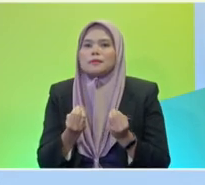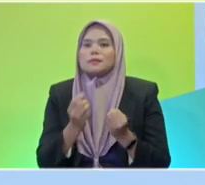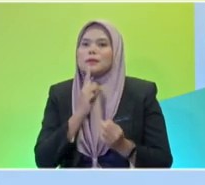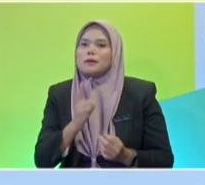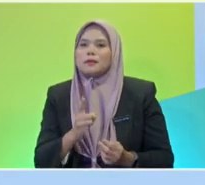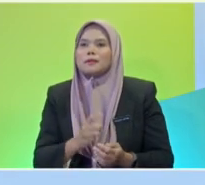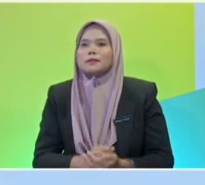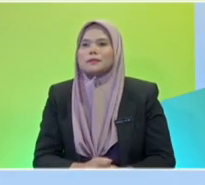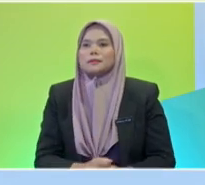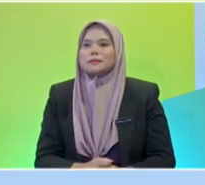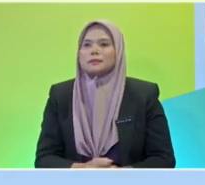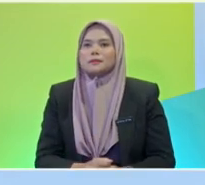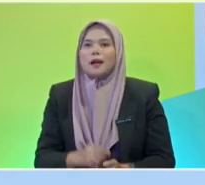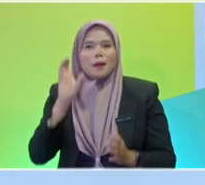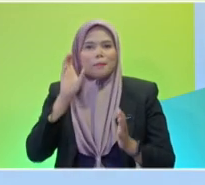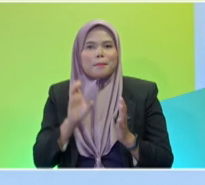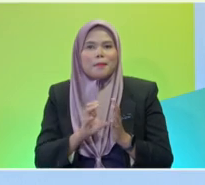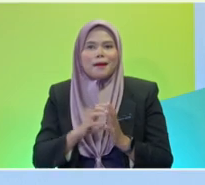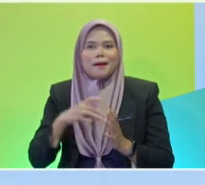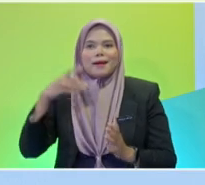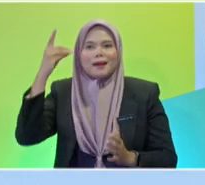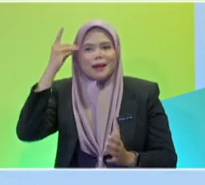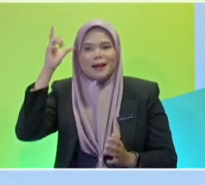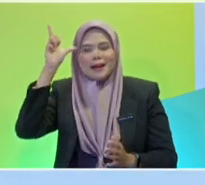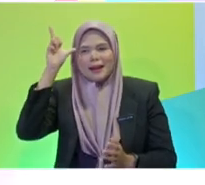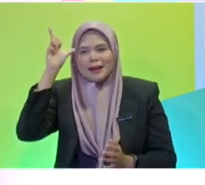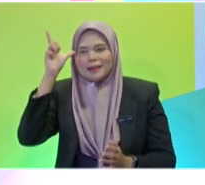siapa itu Gamma Daniel silahkan Daniel